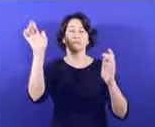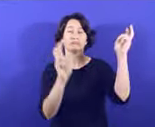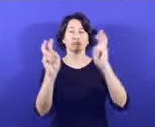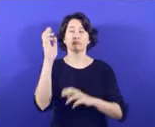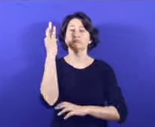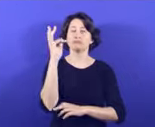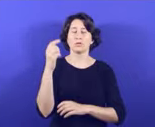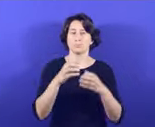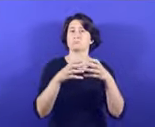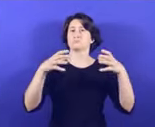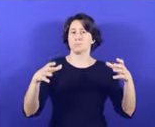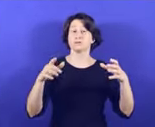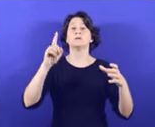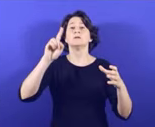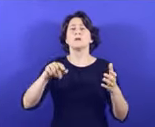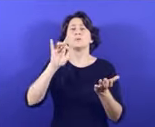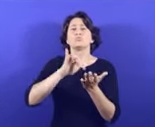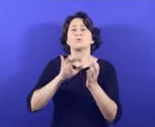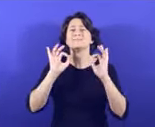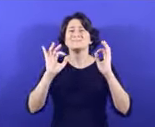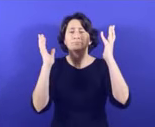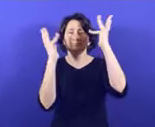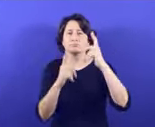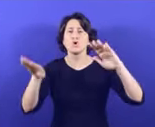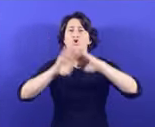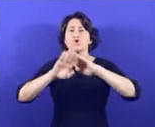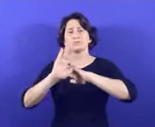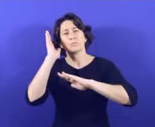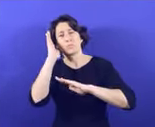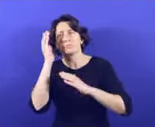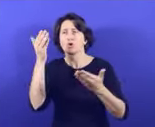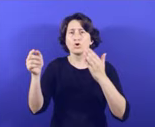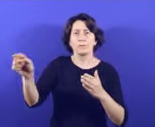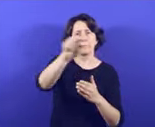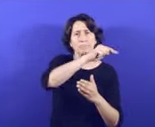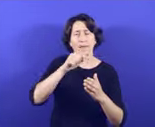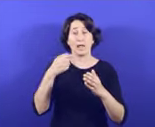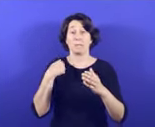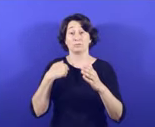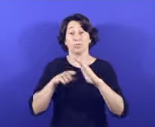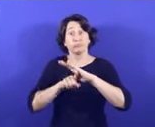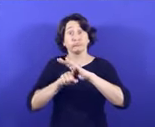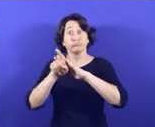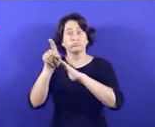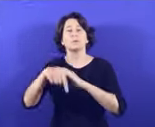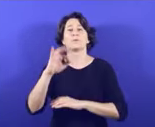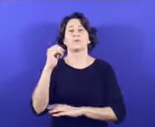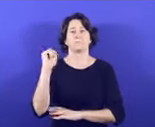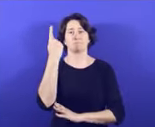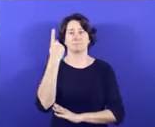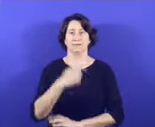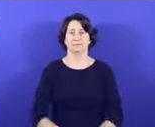direla. Estatuko turismoari dagokionez 1,8ko jaitsera gertatu da, baina hazi egin da